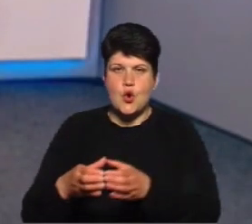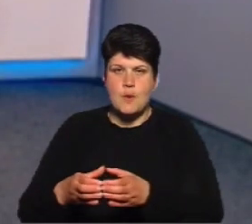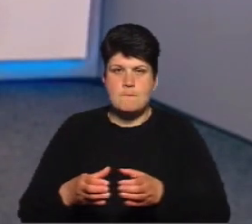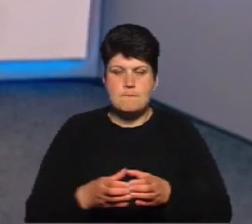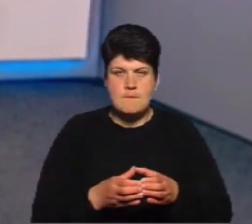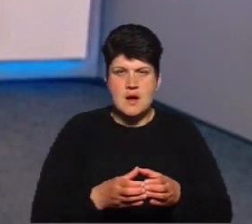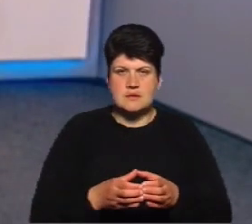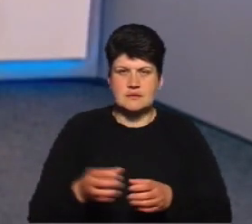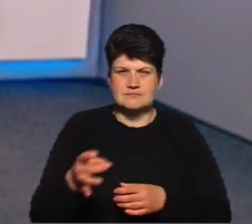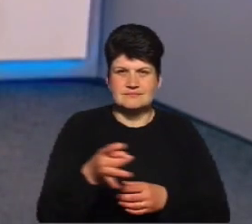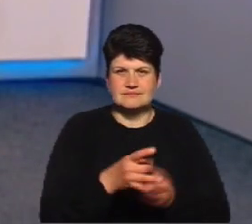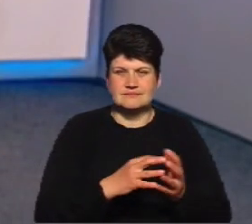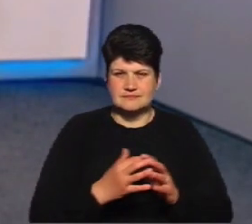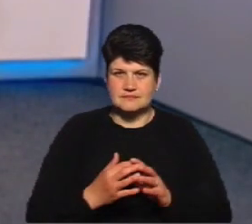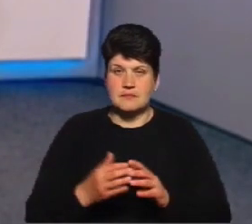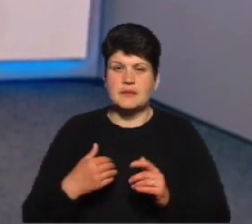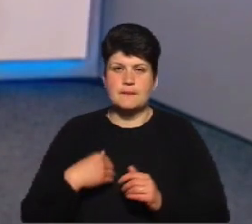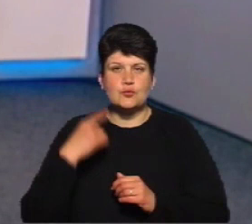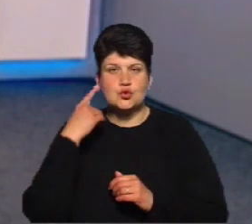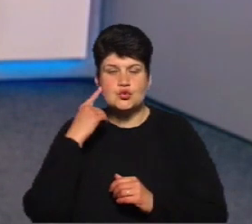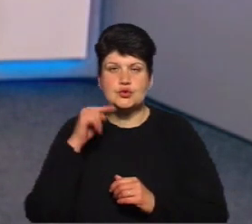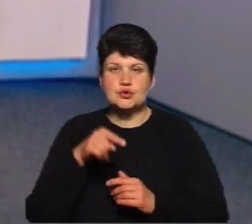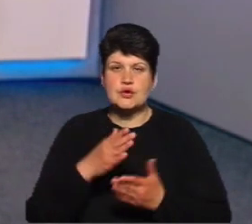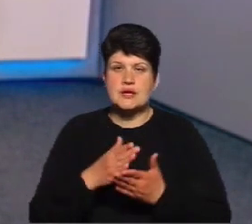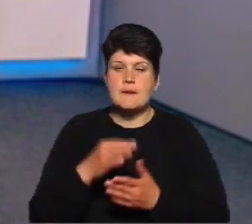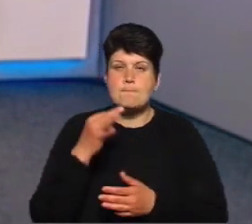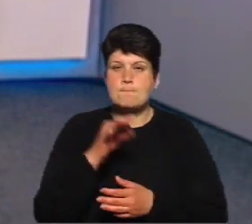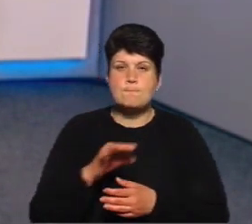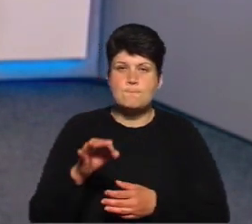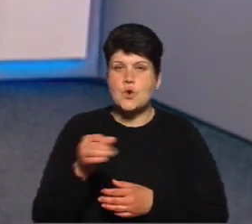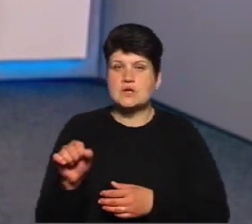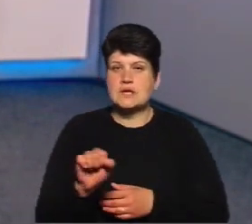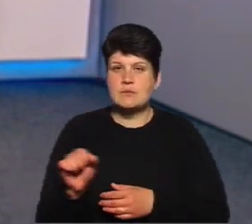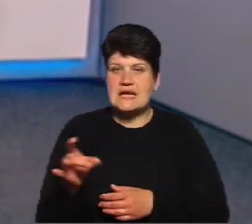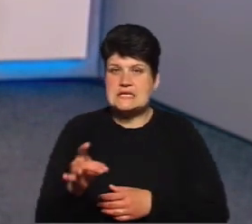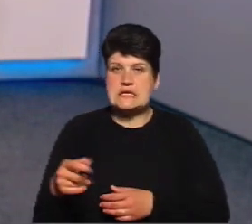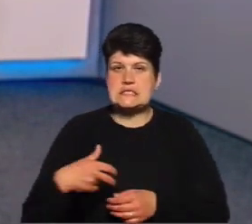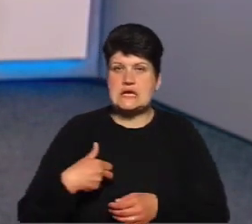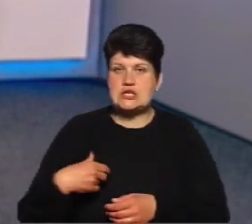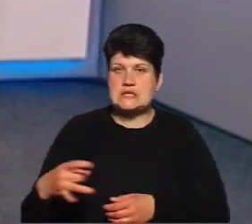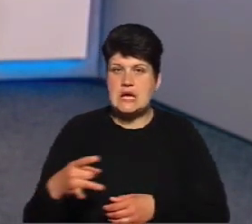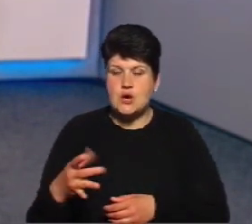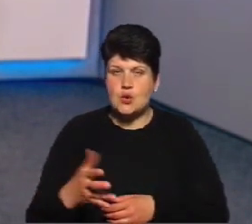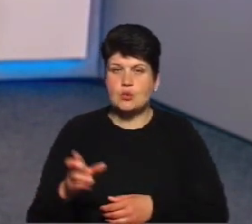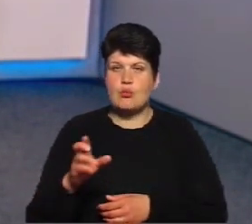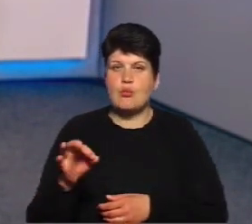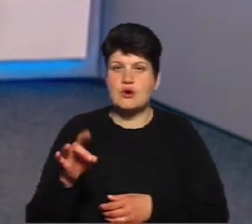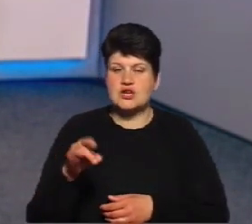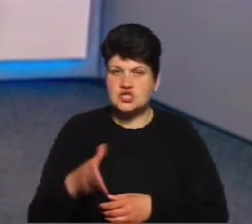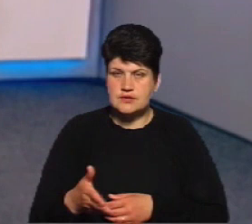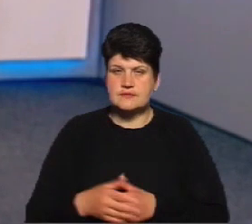обласному центрі. Ми почули, що йдеться про Трибулянський район, Заліщицький район, Борщівський, якщо не помиляюсь.